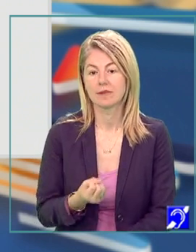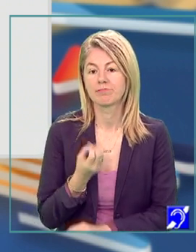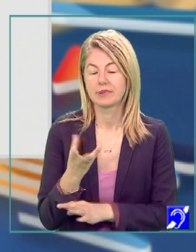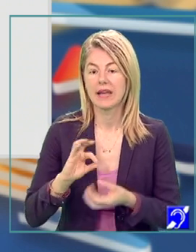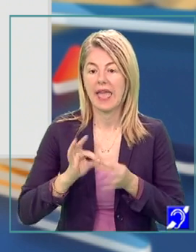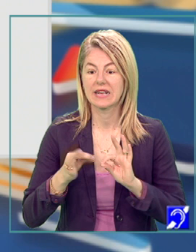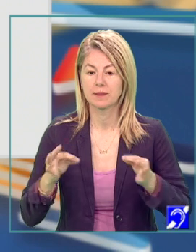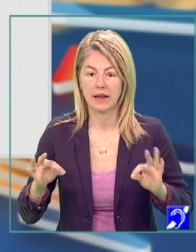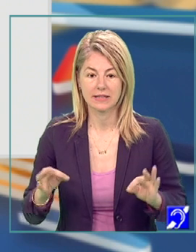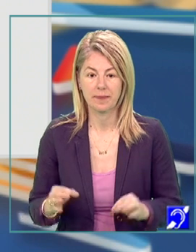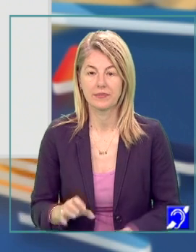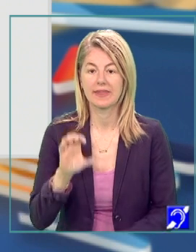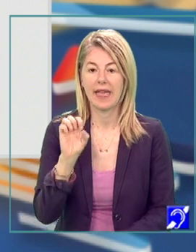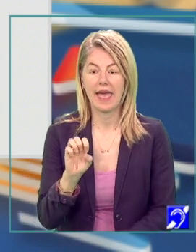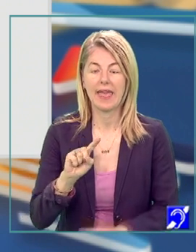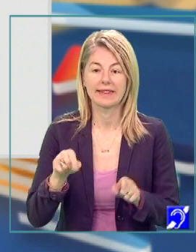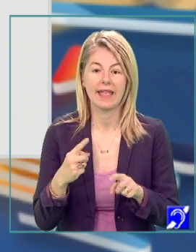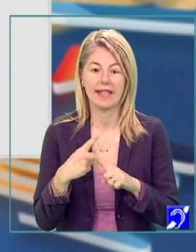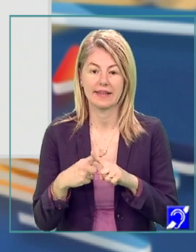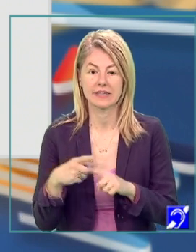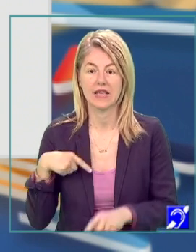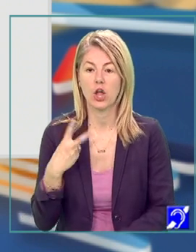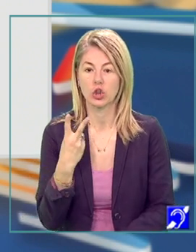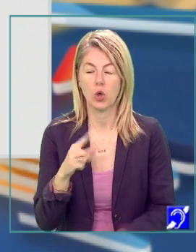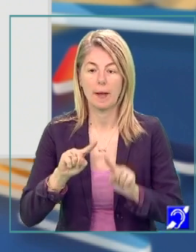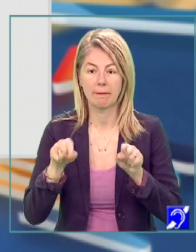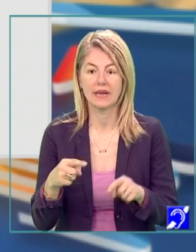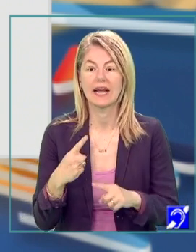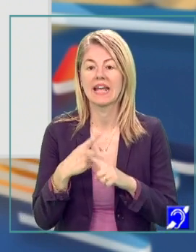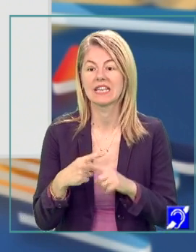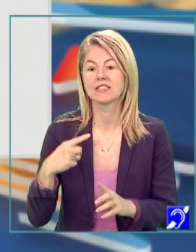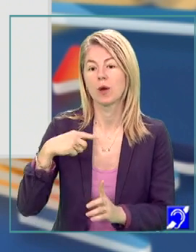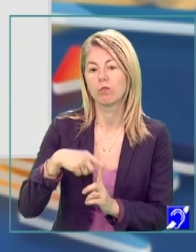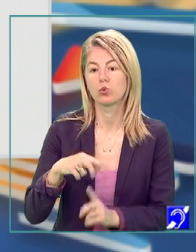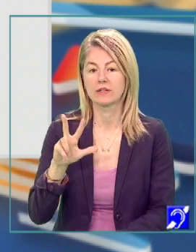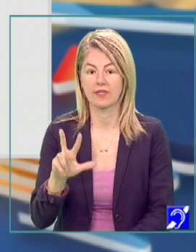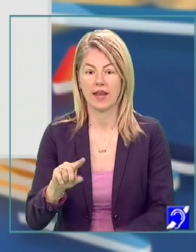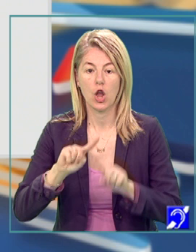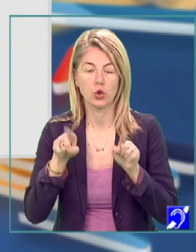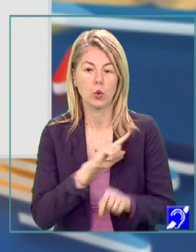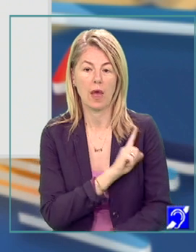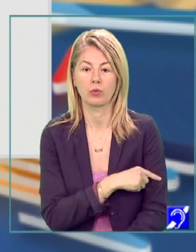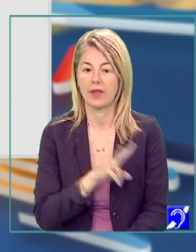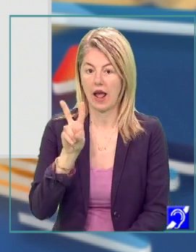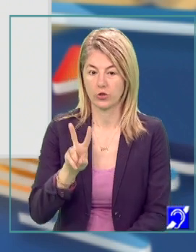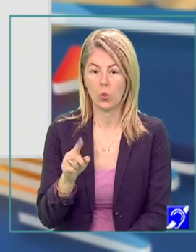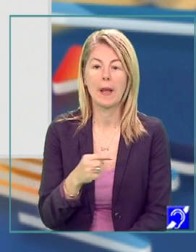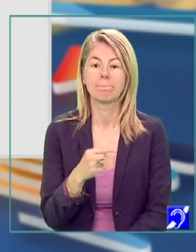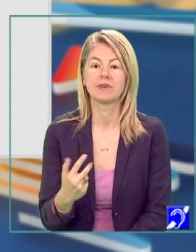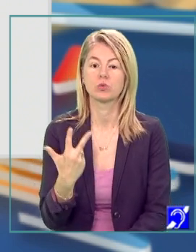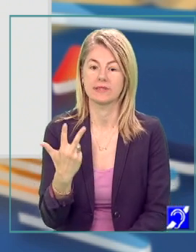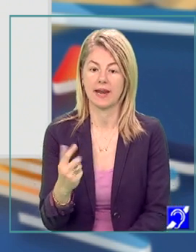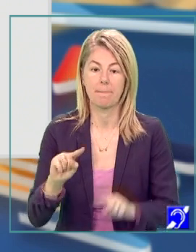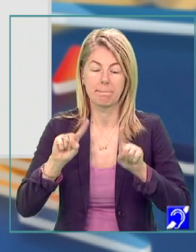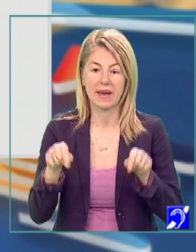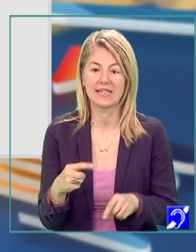expresia E de X egal cu 2 pe lângă X plus 3 totul la puterea a doua minus